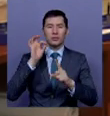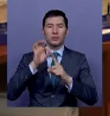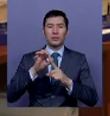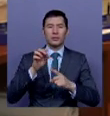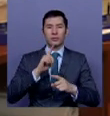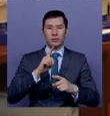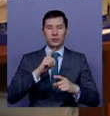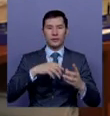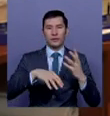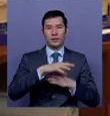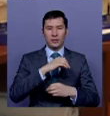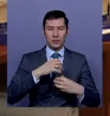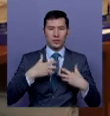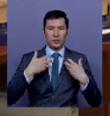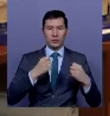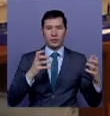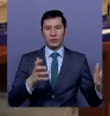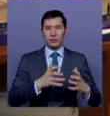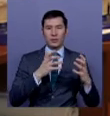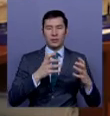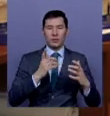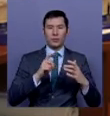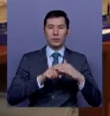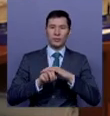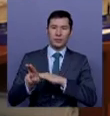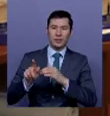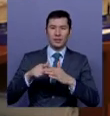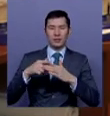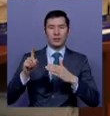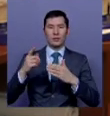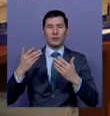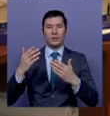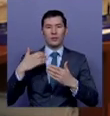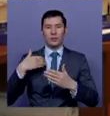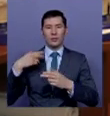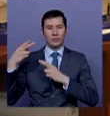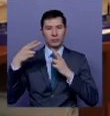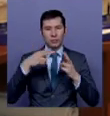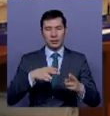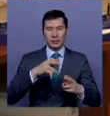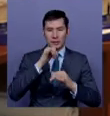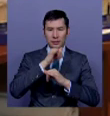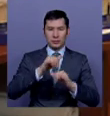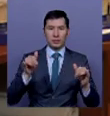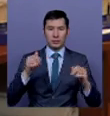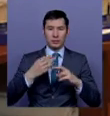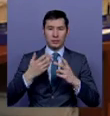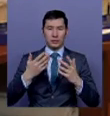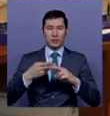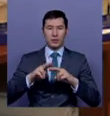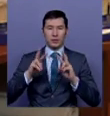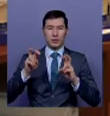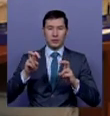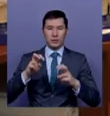кіріс шығысты азайтып жатыр енді оның барлығы үлкен жұмыс соны халық түсіну керек